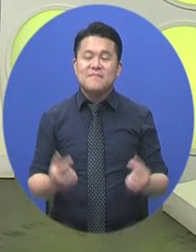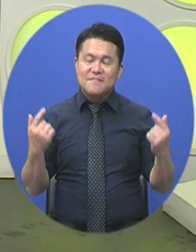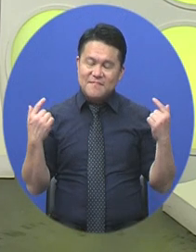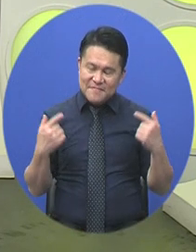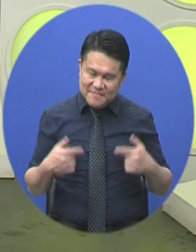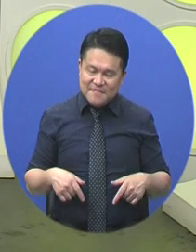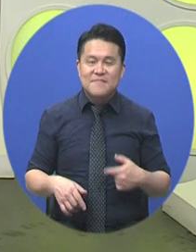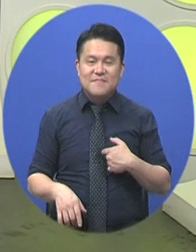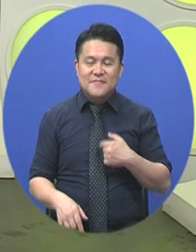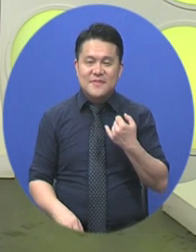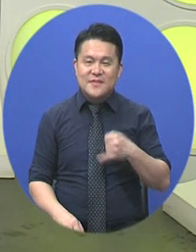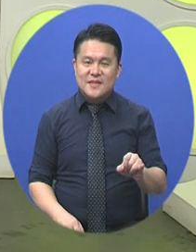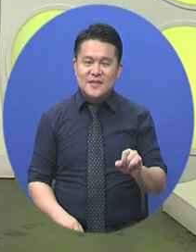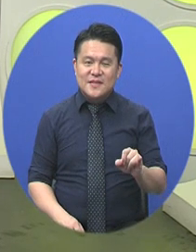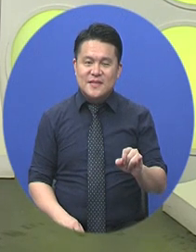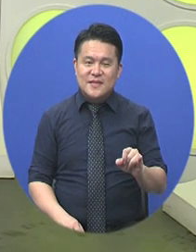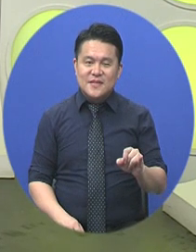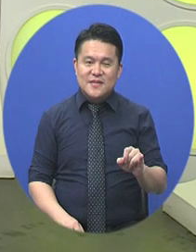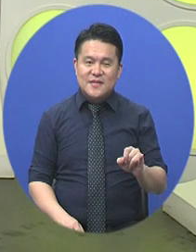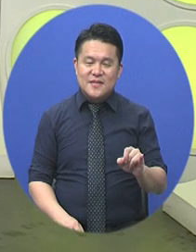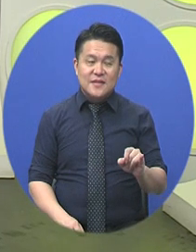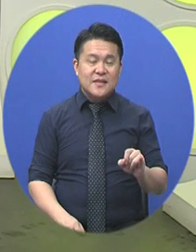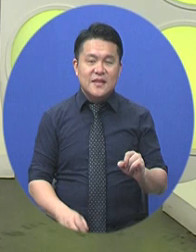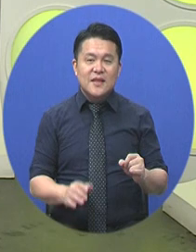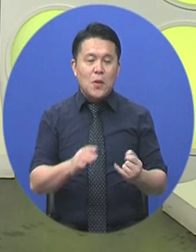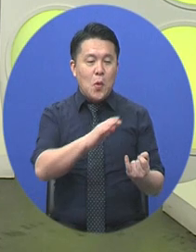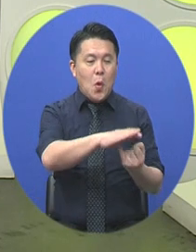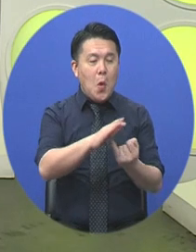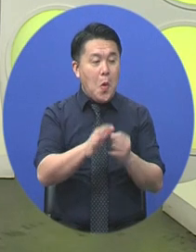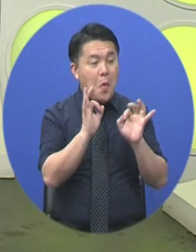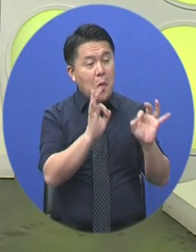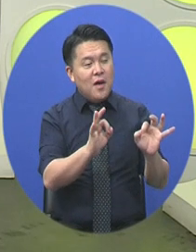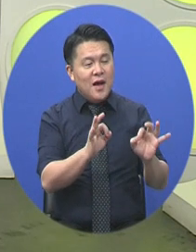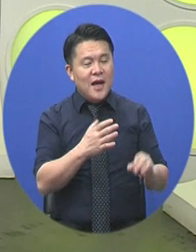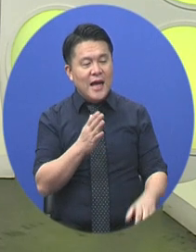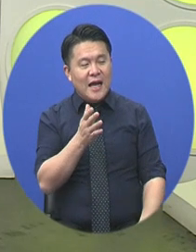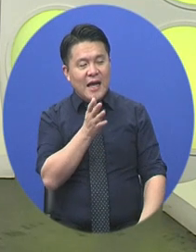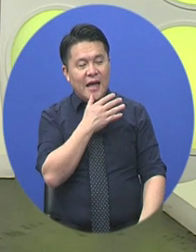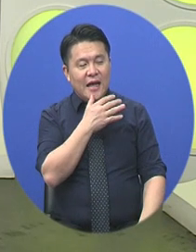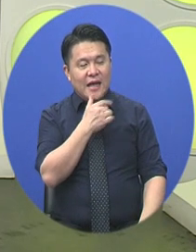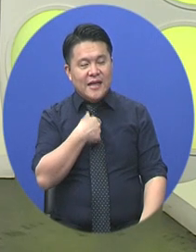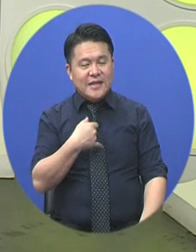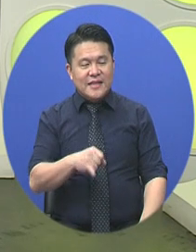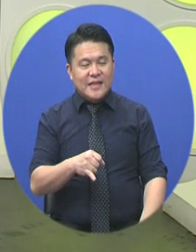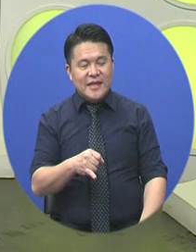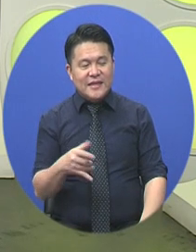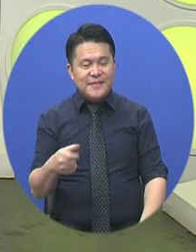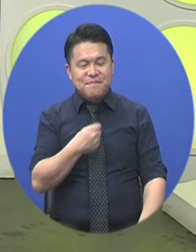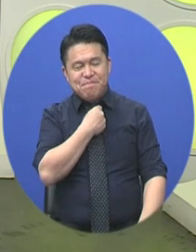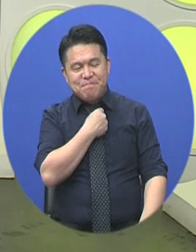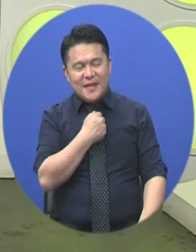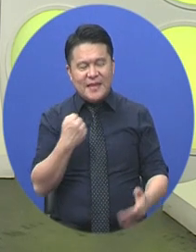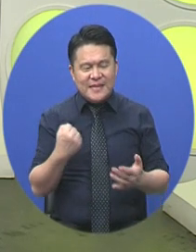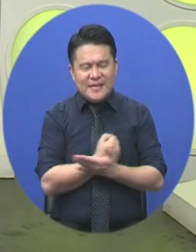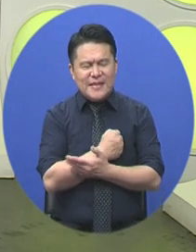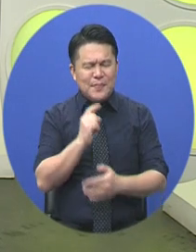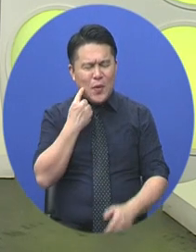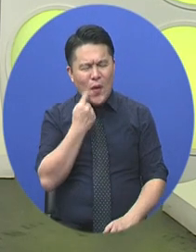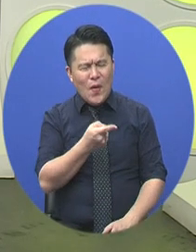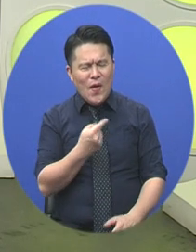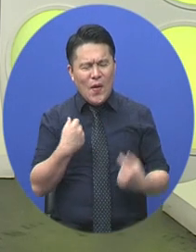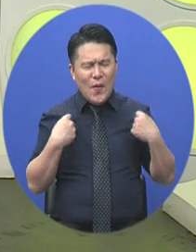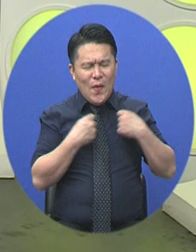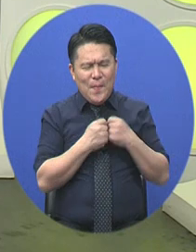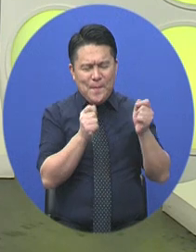항상 그래요. 이제 딸 아이들 볼 때, 여자 아이들 볼때 이제 아 있었으면 나도 있었으면 저렇게 이쁘게